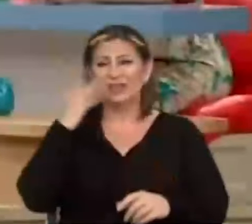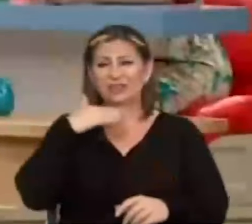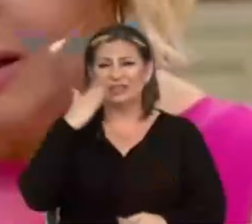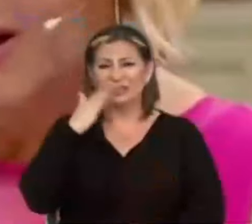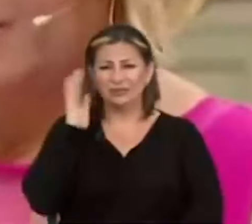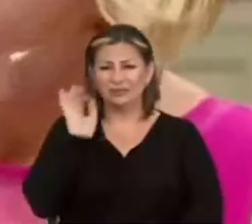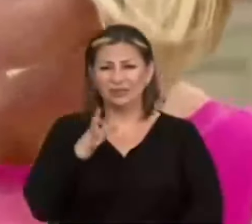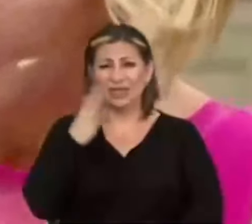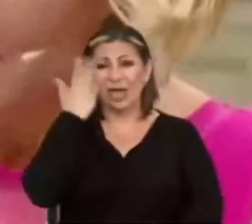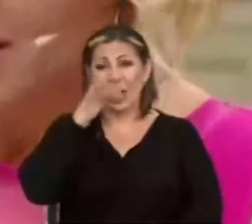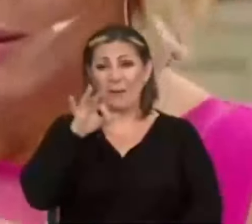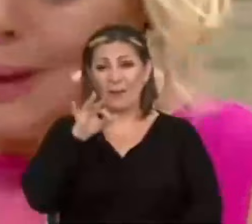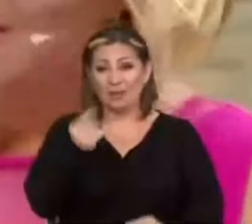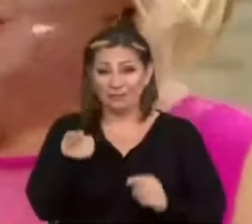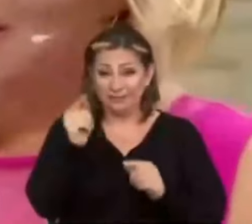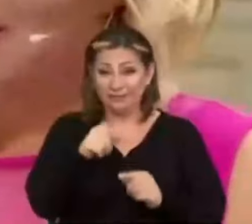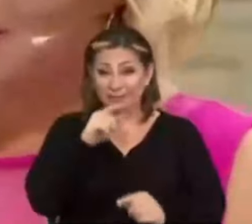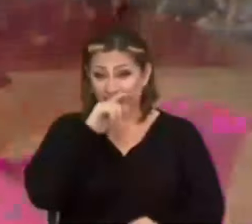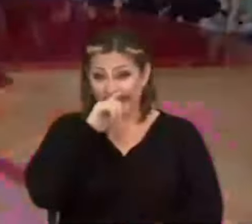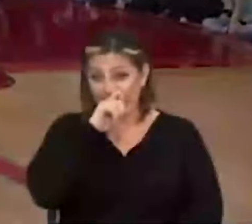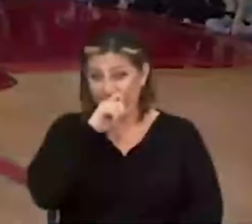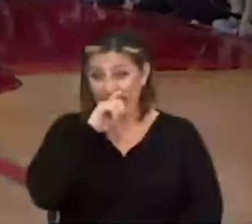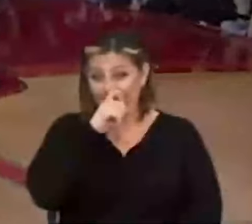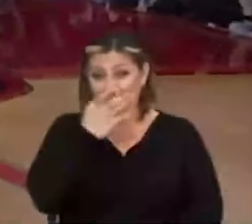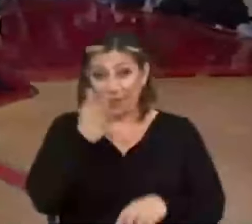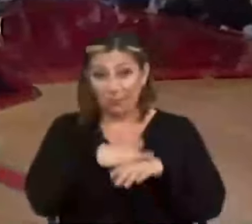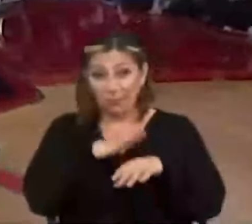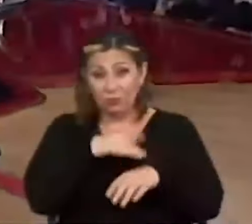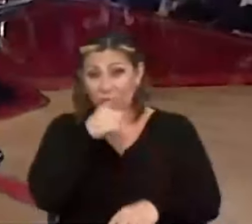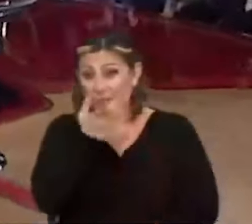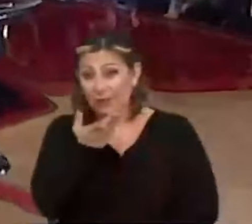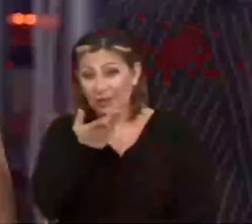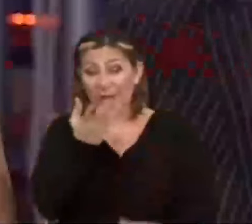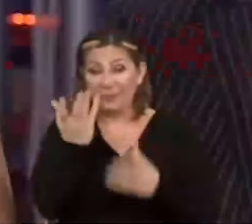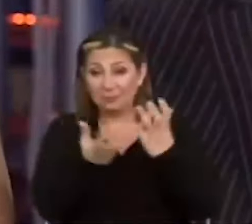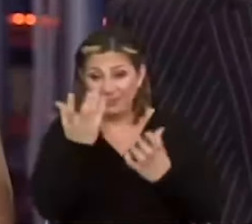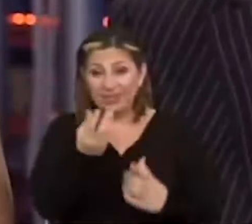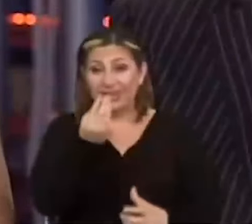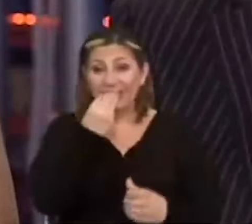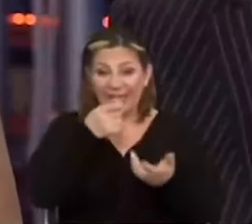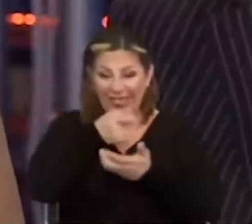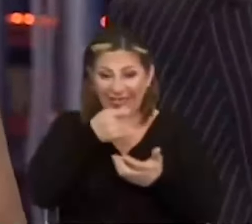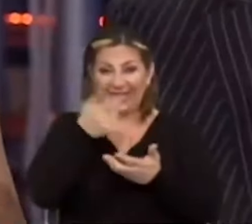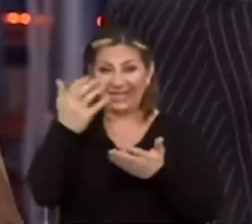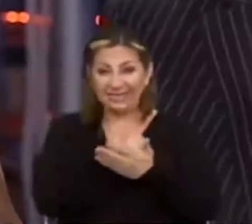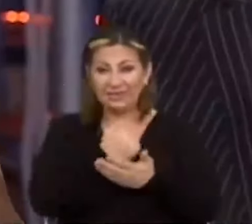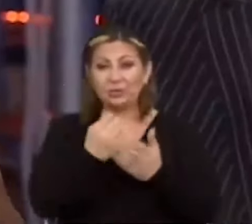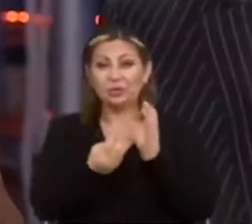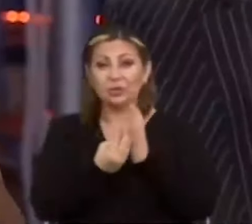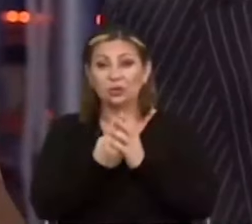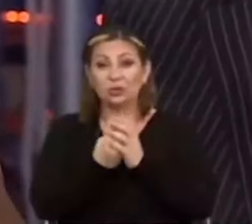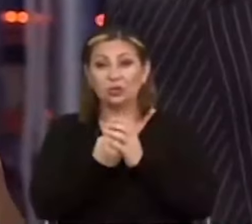attın. Abarttın. Karabiberini atmalısın. Dur! Safiye, ne yapıyorsunuz burada efendim? Pişir Yedir Kazan programı yapıyoruz.